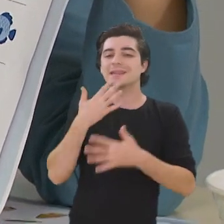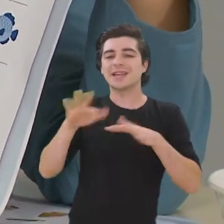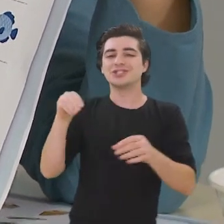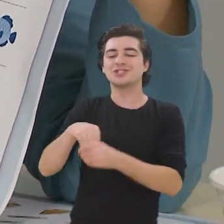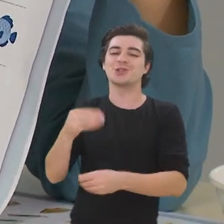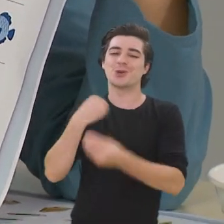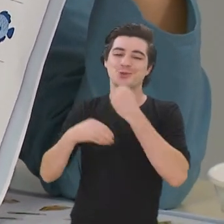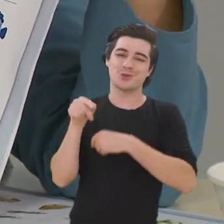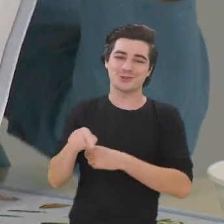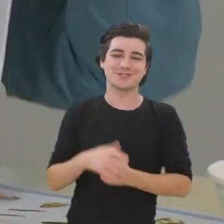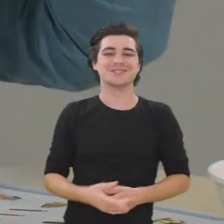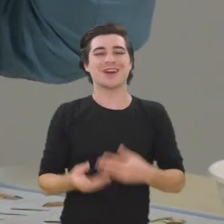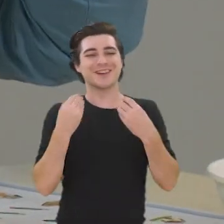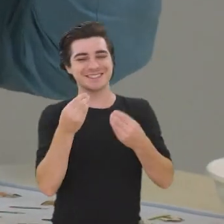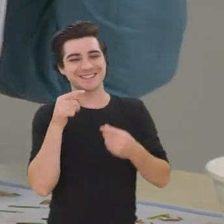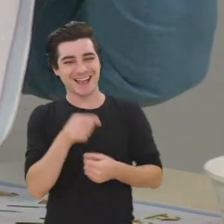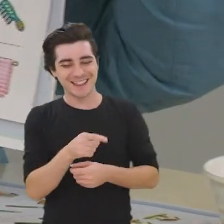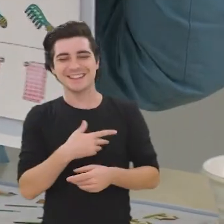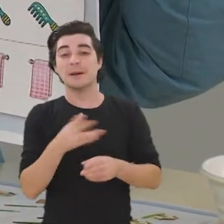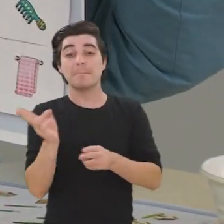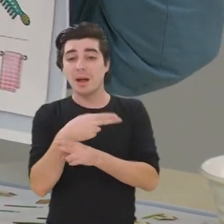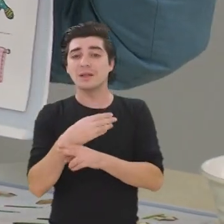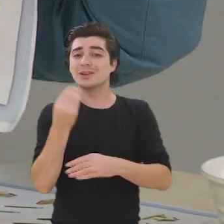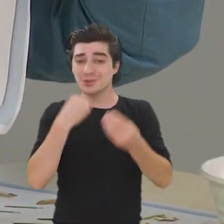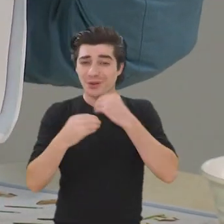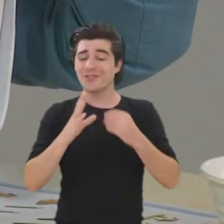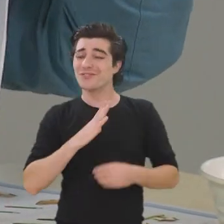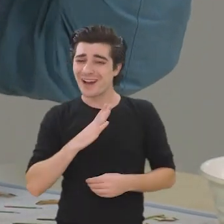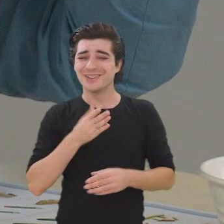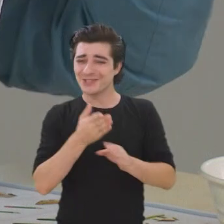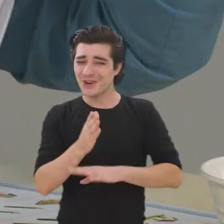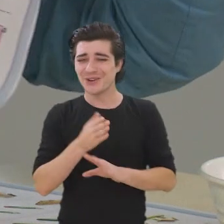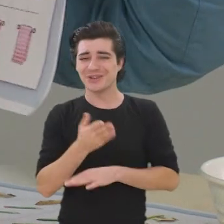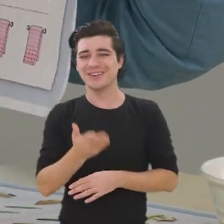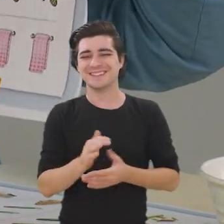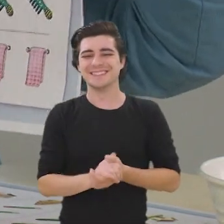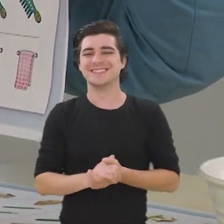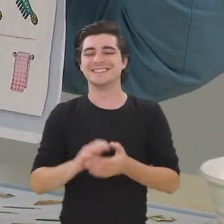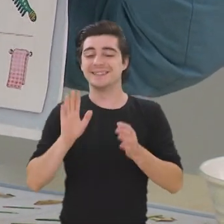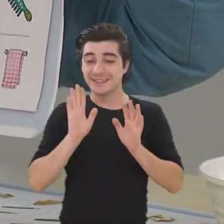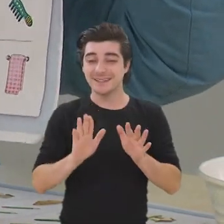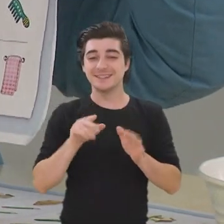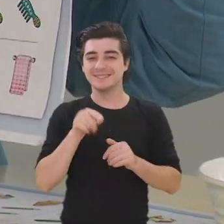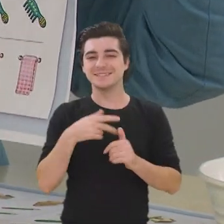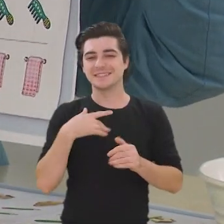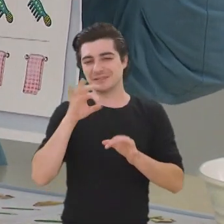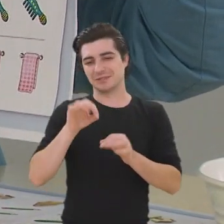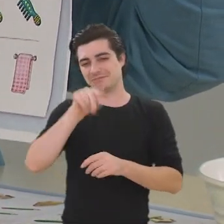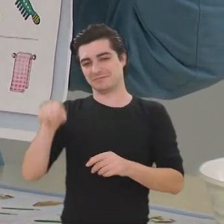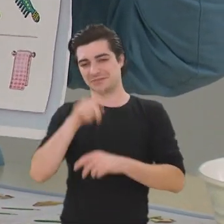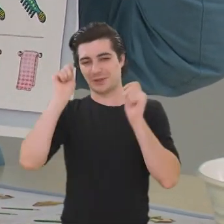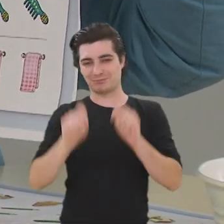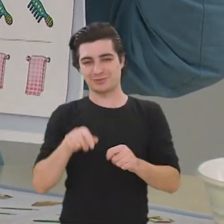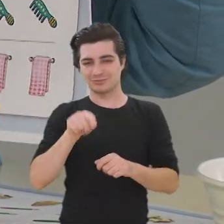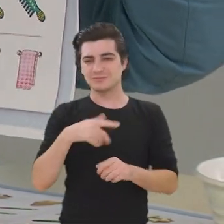şey. Çok güzel. Çok güzel. Balıkları da yiyebiliyoruz. Doğru söylüyorsunuz. Şimdi hemen işaretlememi